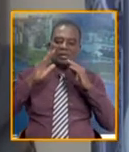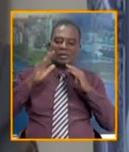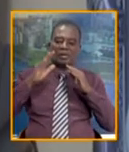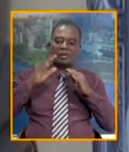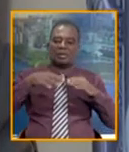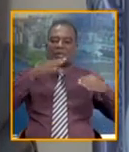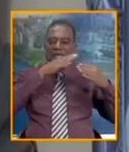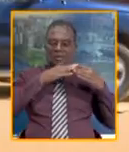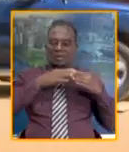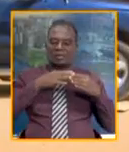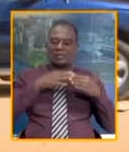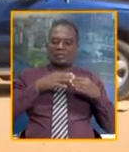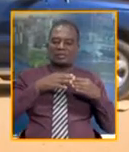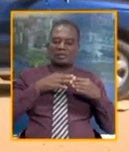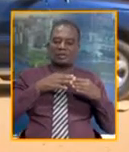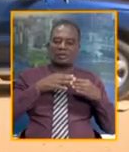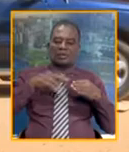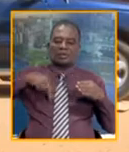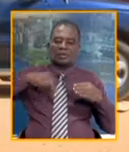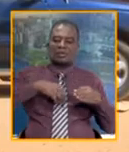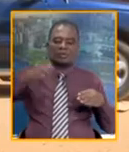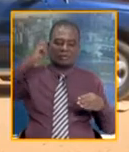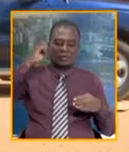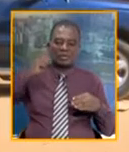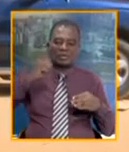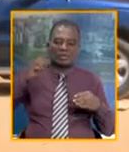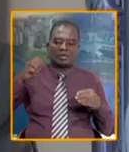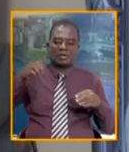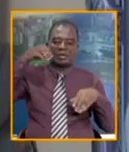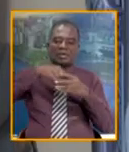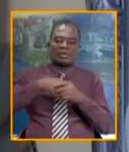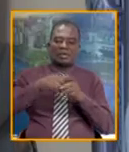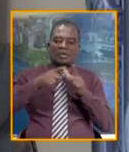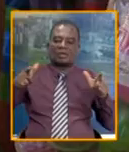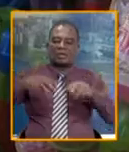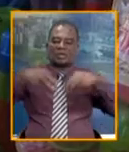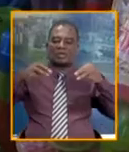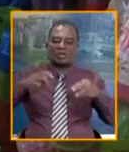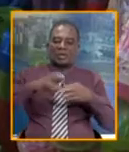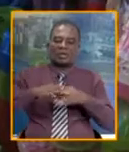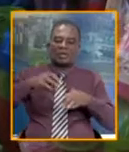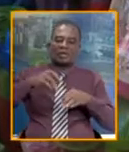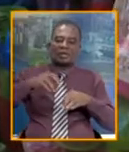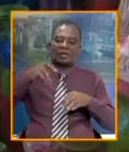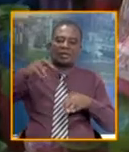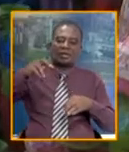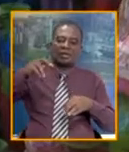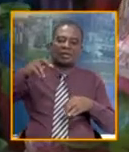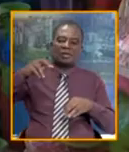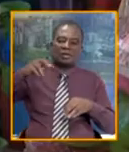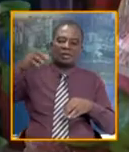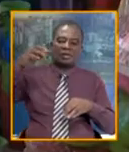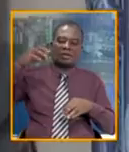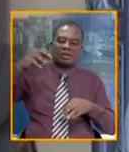on était aux environs du grand marché de Niamey. Quand on occupait ces locaux-là, le